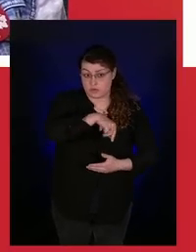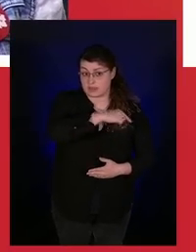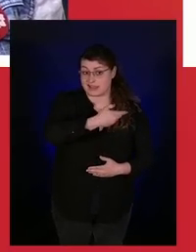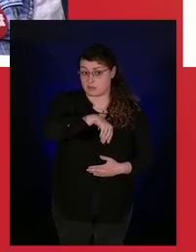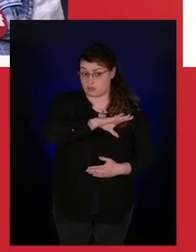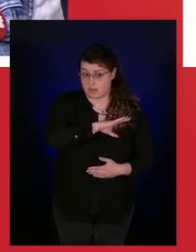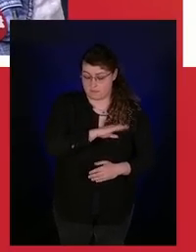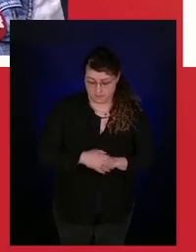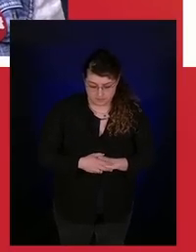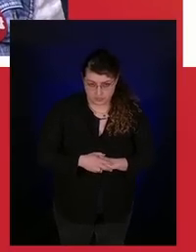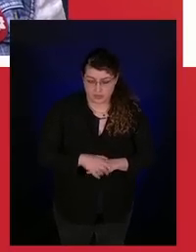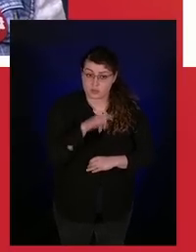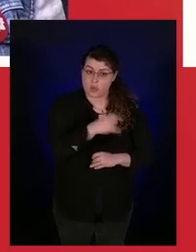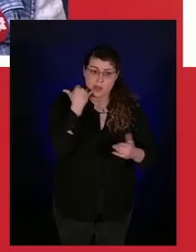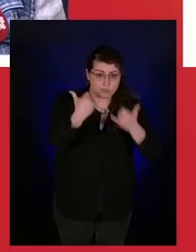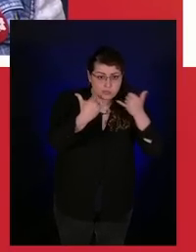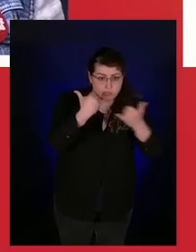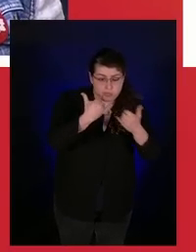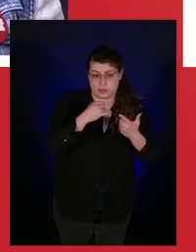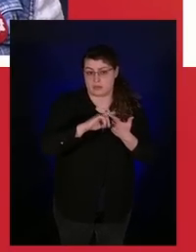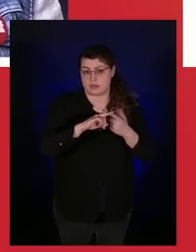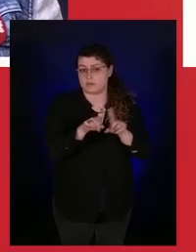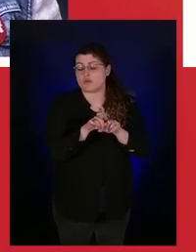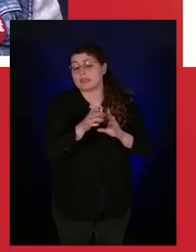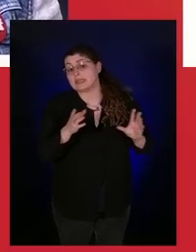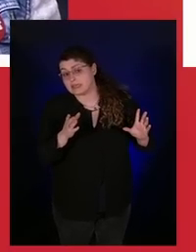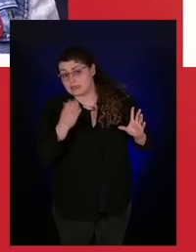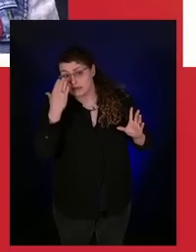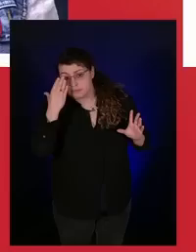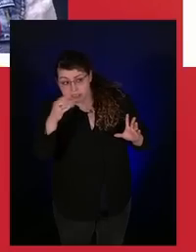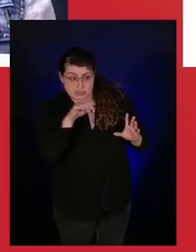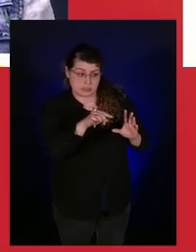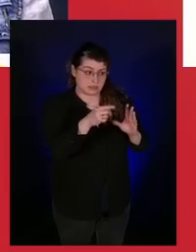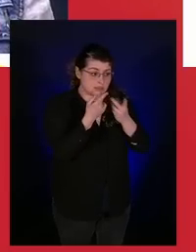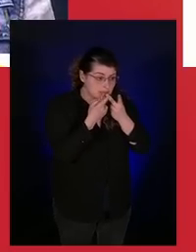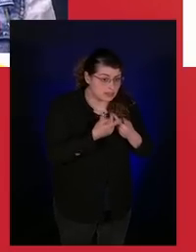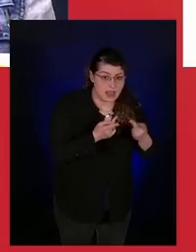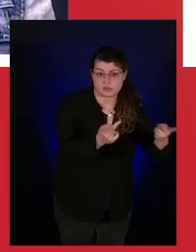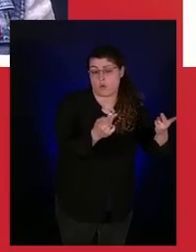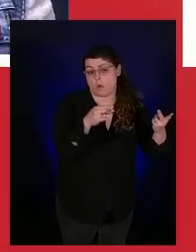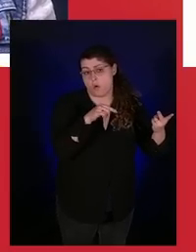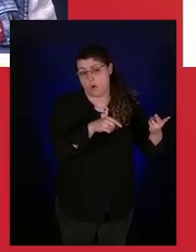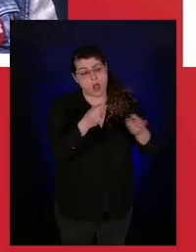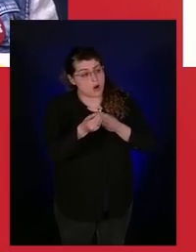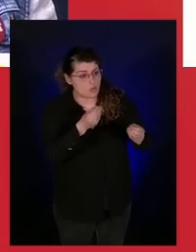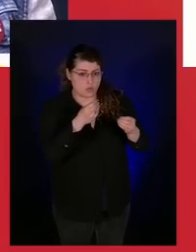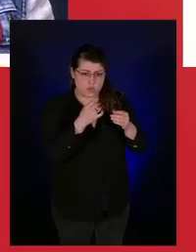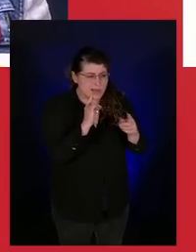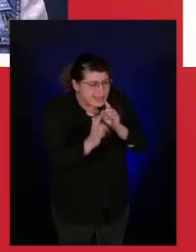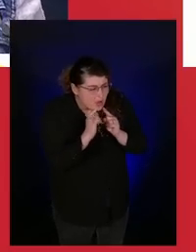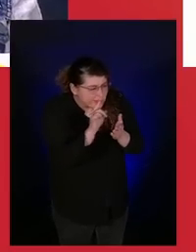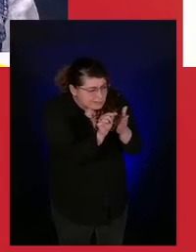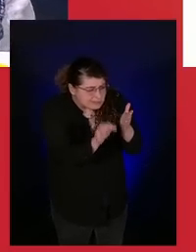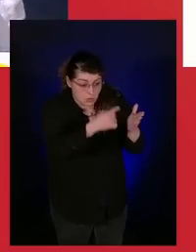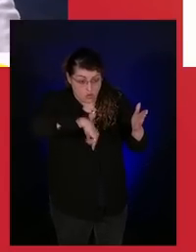Elles répondent aux appels et apportent l'aide nécessaire pour établir des déclarations ou rectifier des erreurs